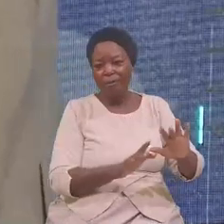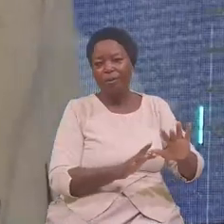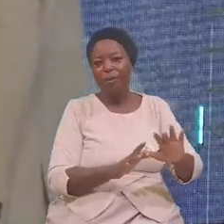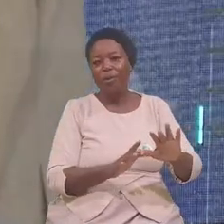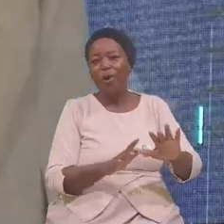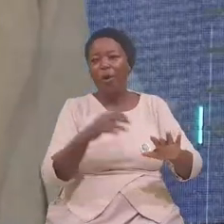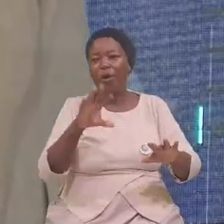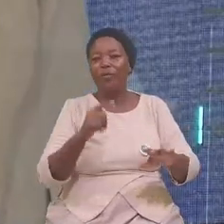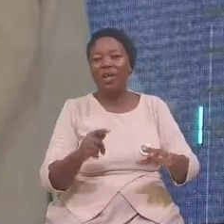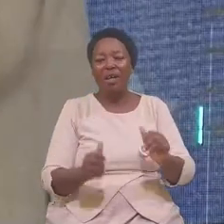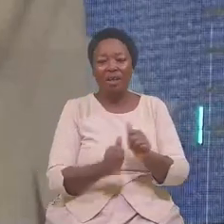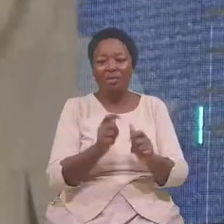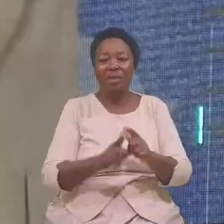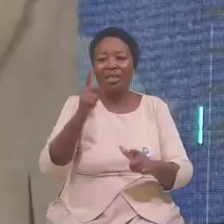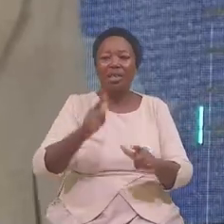grands miracles.